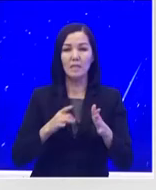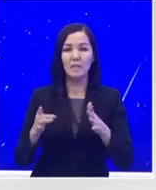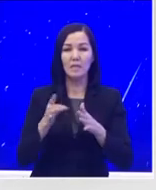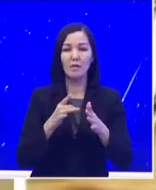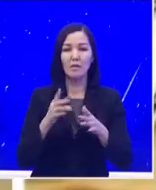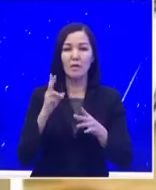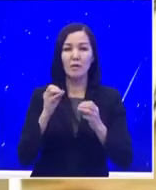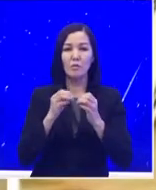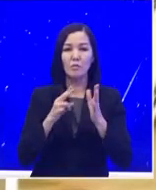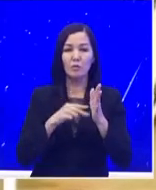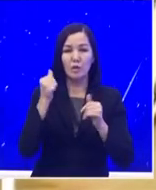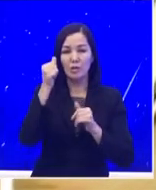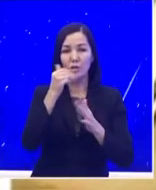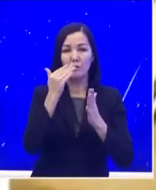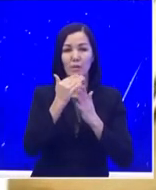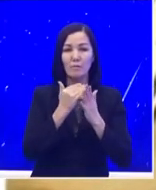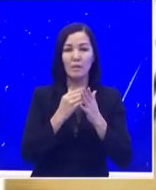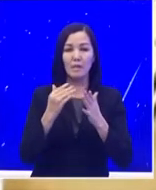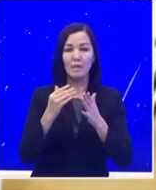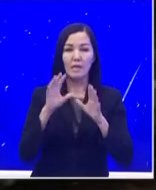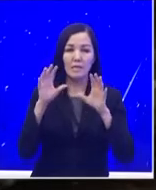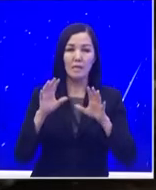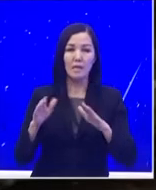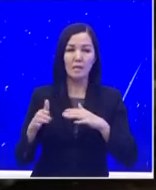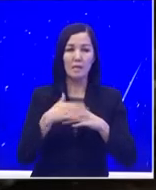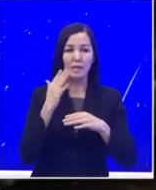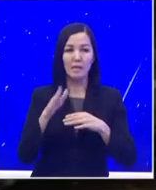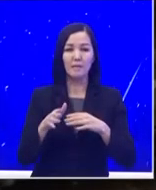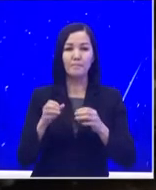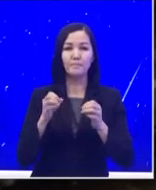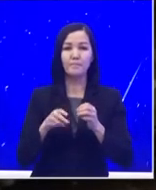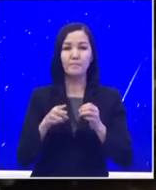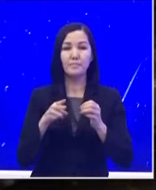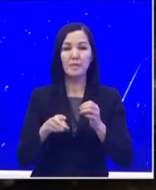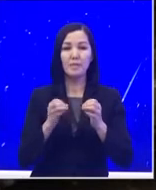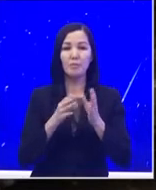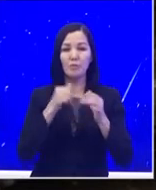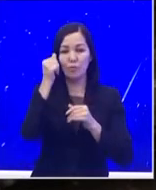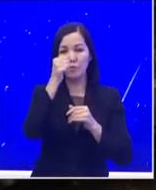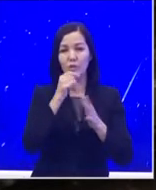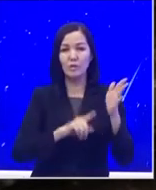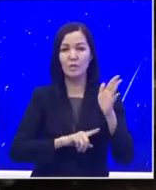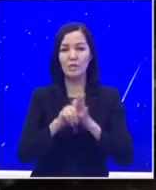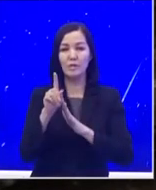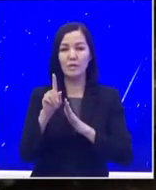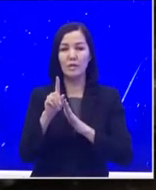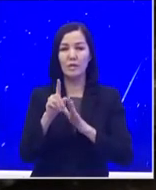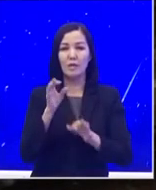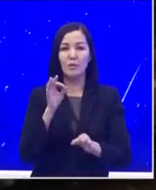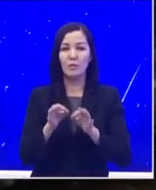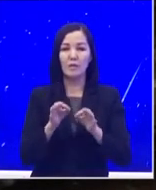Республикасының 217-ші бабына сәйкес заңға тартылады. 2019 году органами уголовного преследования начаты 8 досудебных